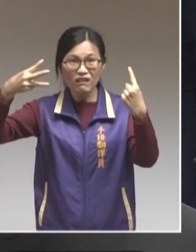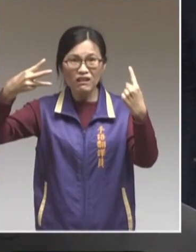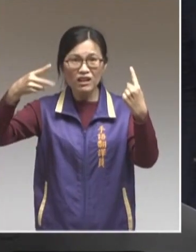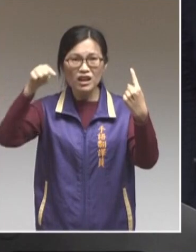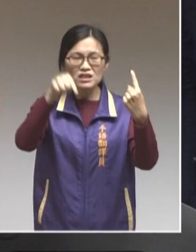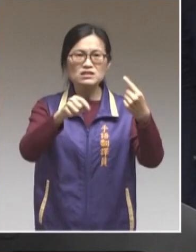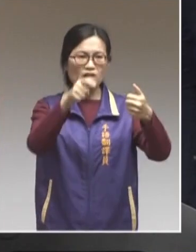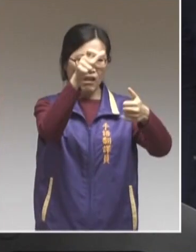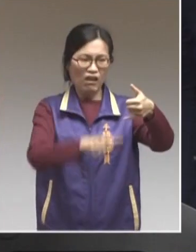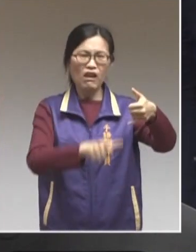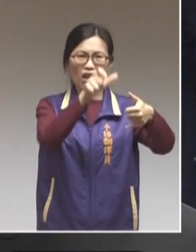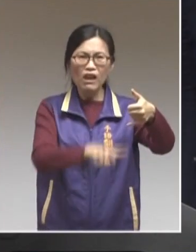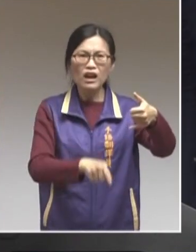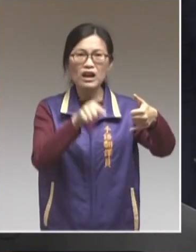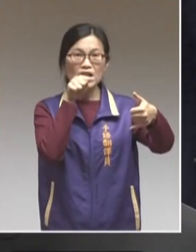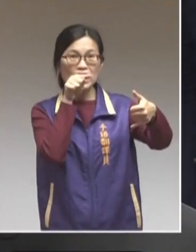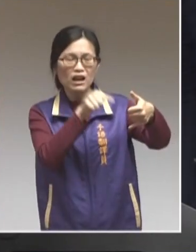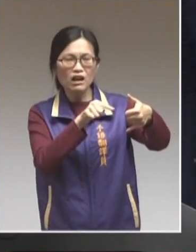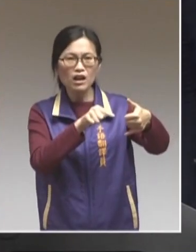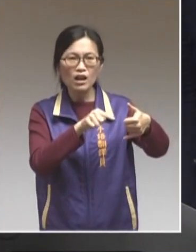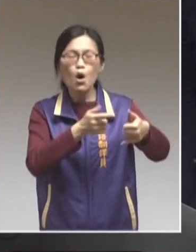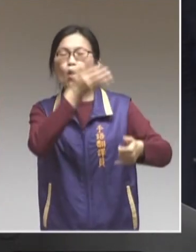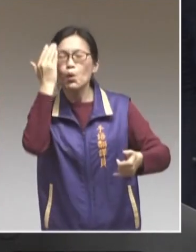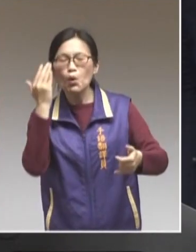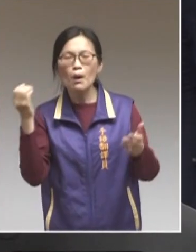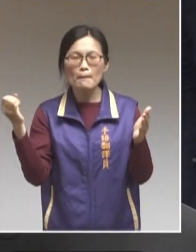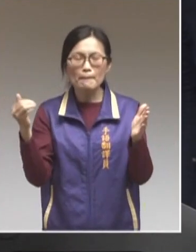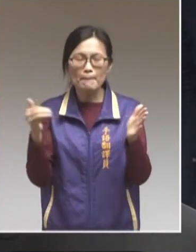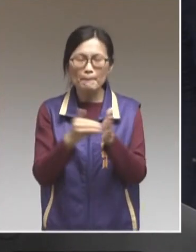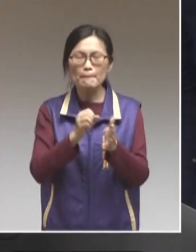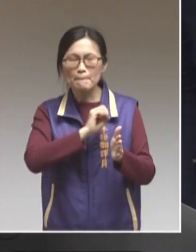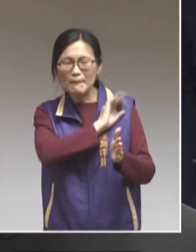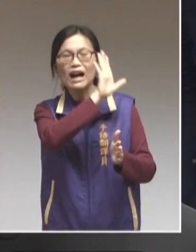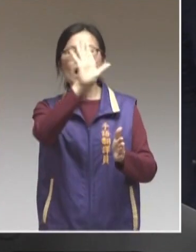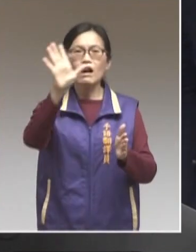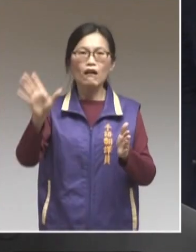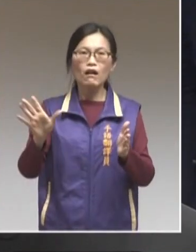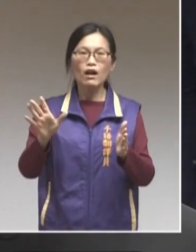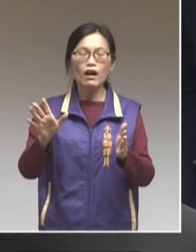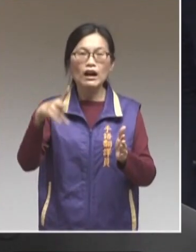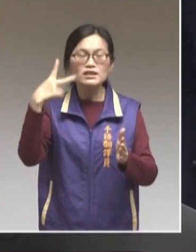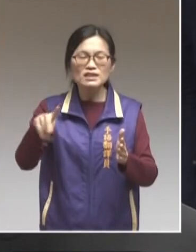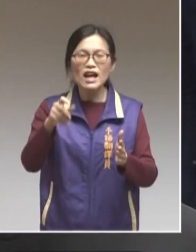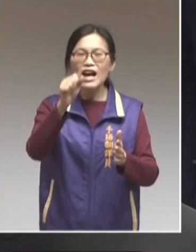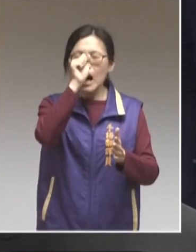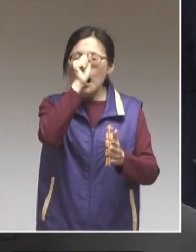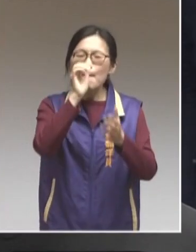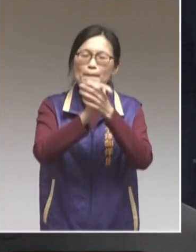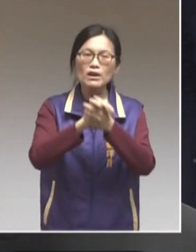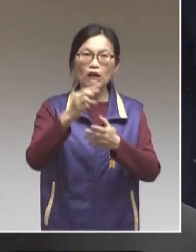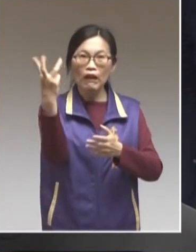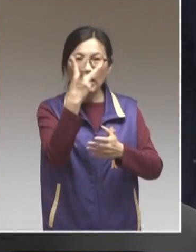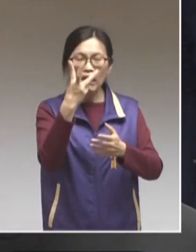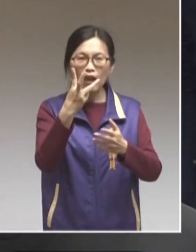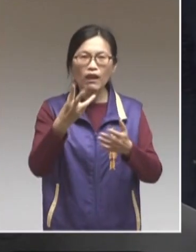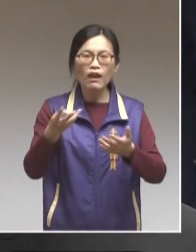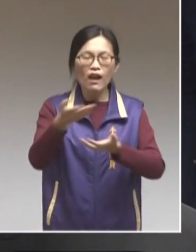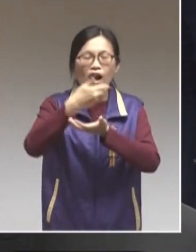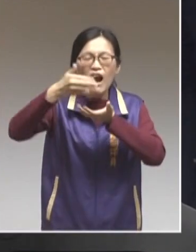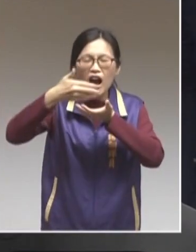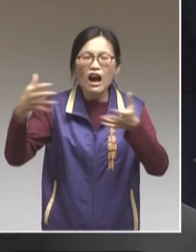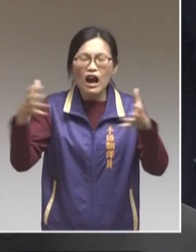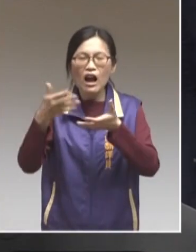18773这位个案，在结束旅游之后，曾经有跟3位的好友聚餐，其中有